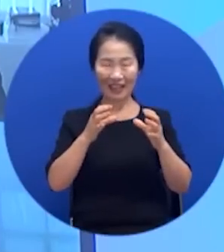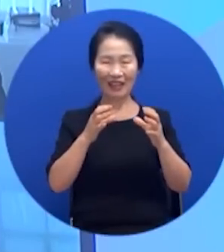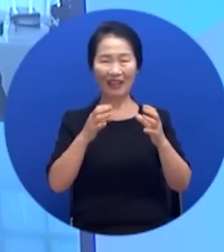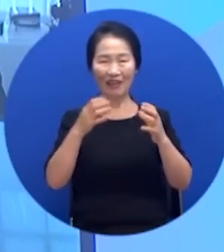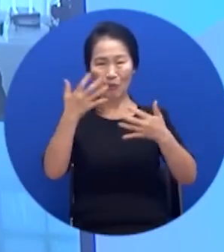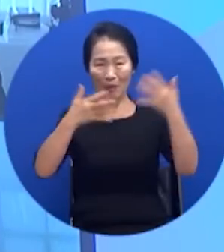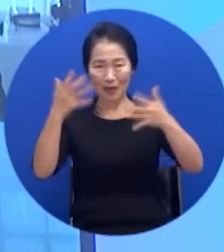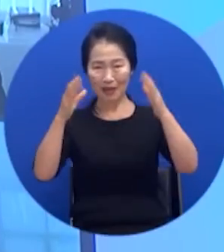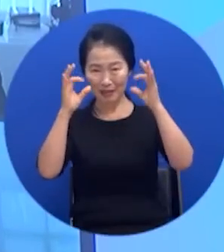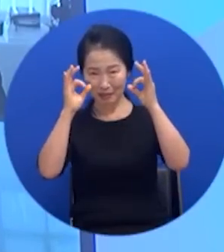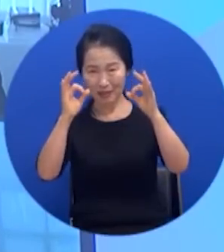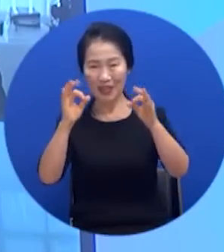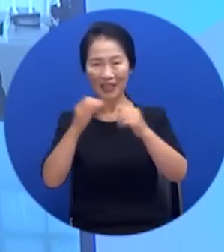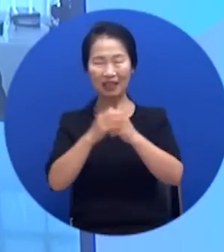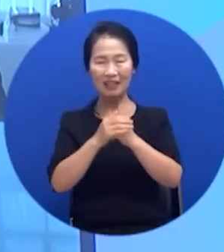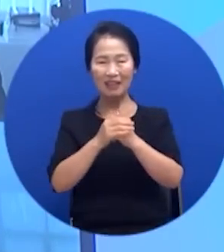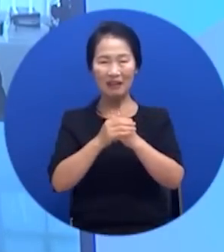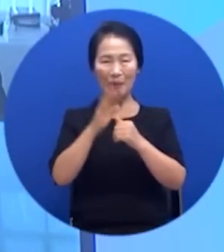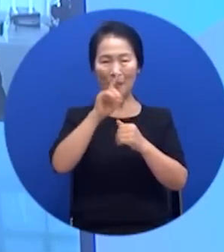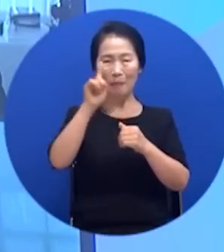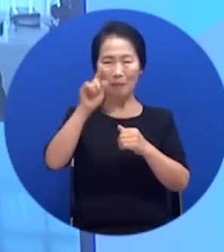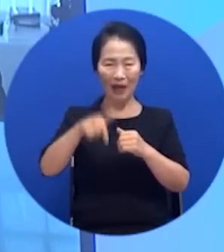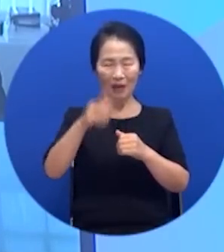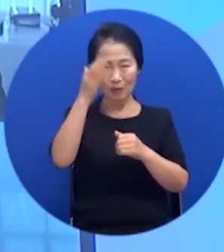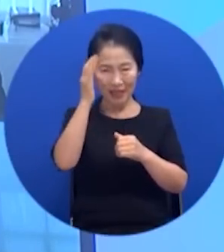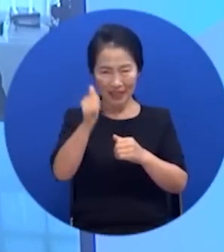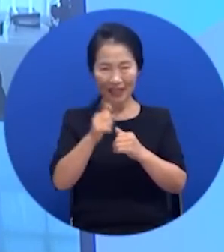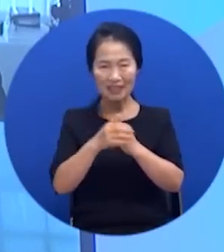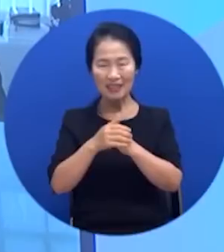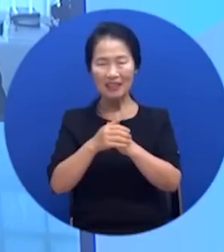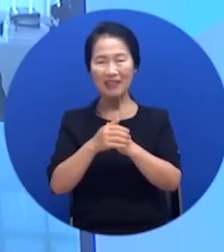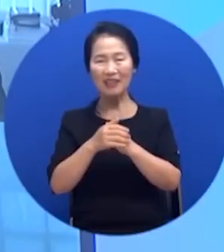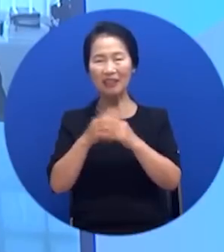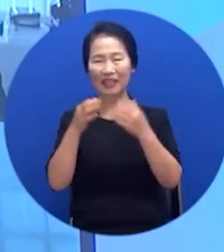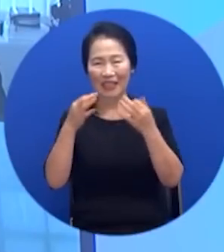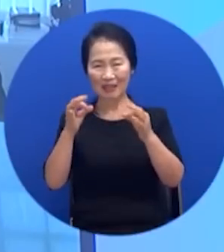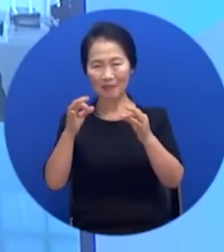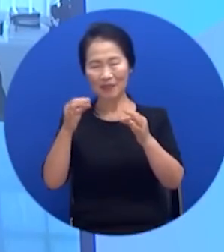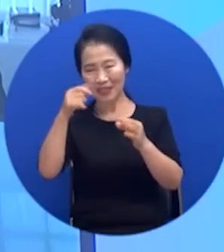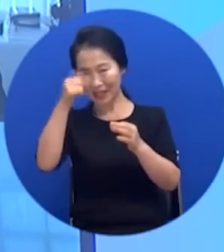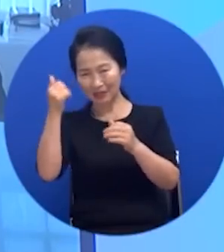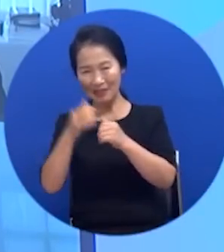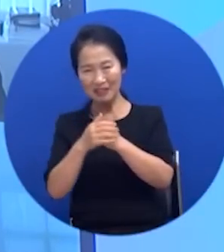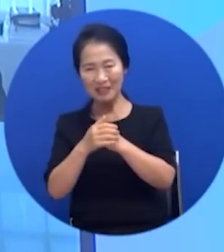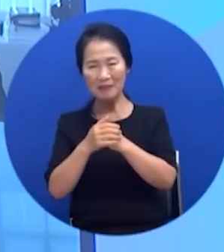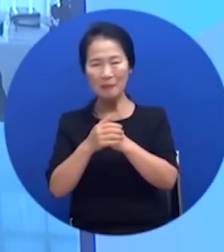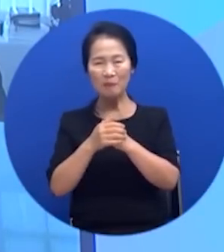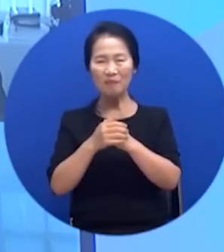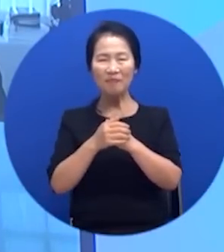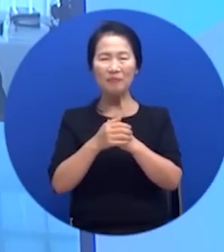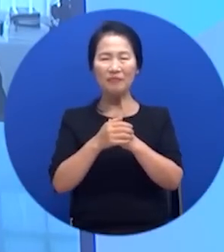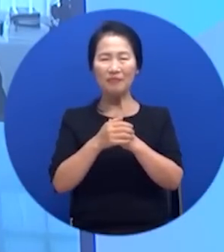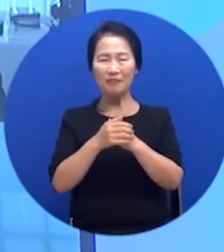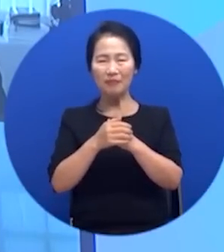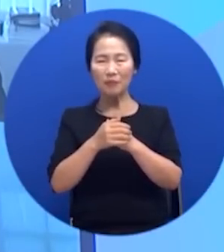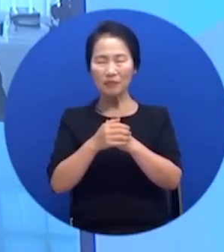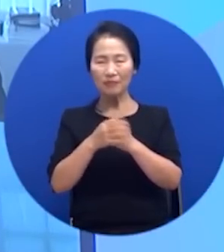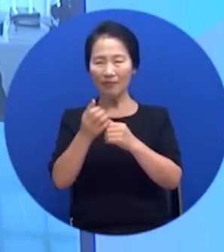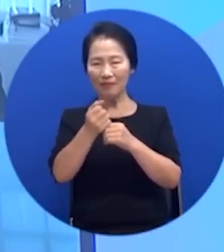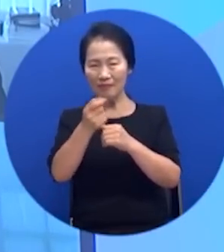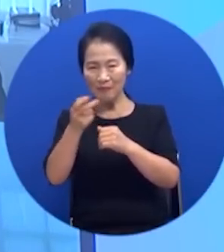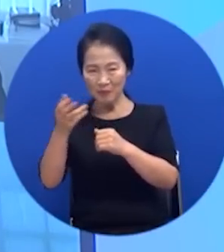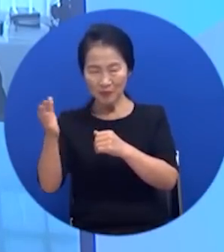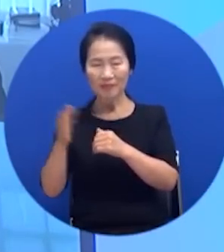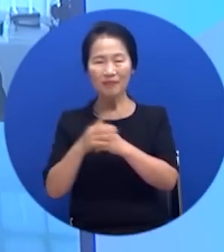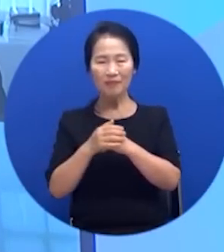보니까 박성철 회장님, 노성숙 회장님, 김영진 장로님, 황영호 회장님, 뭐 이승유 회장님, 여러